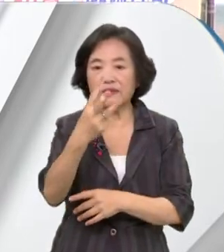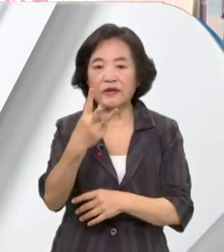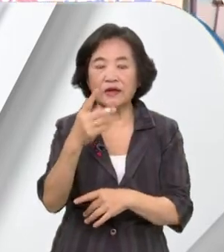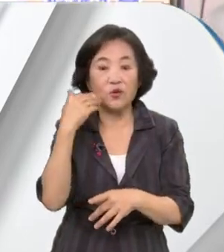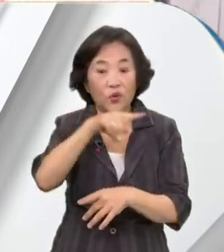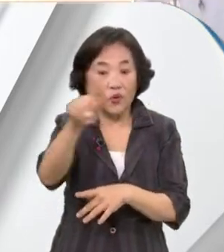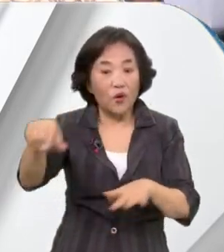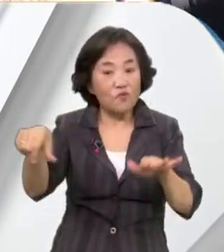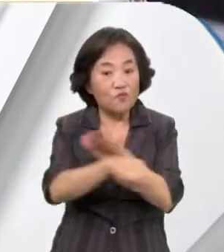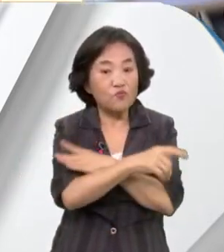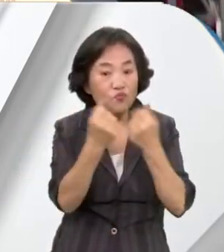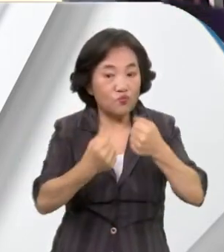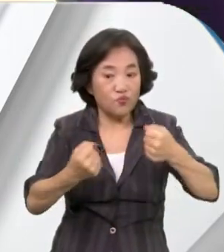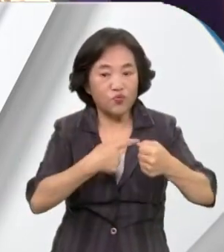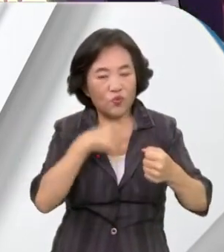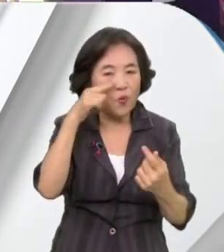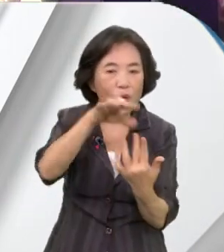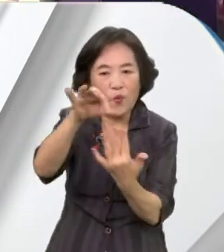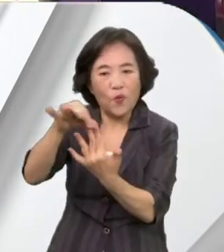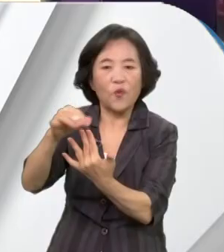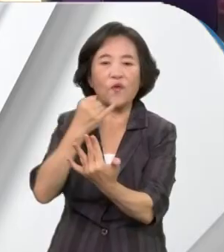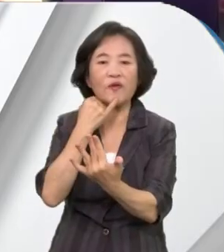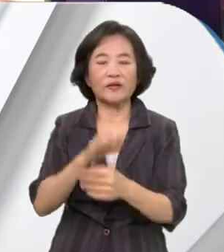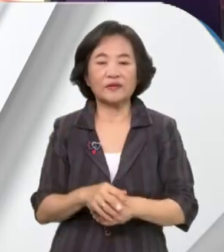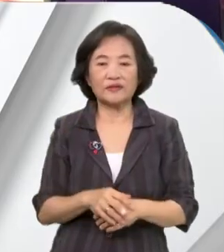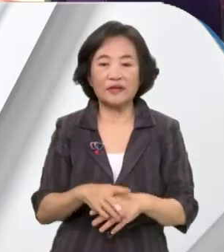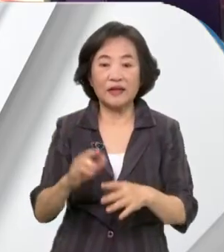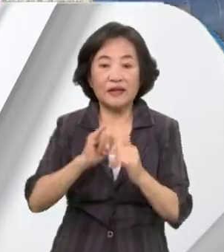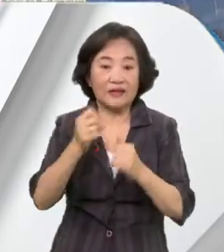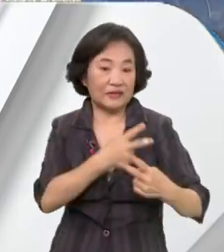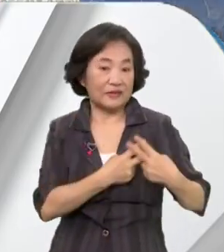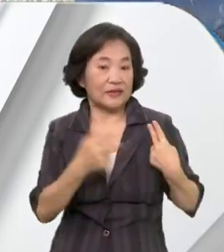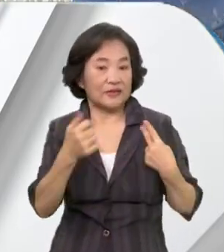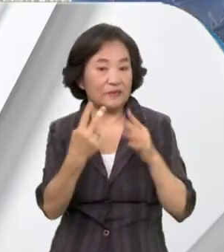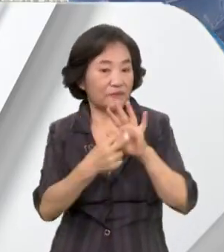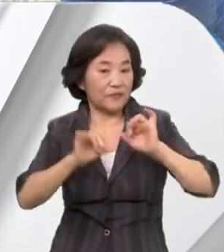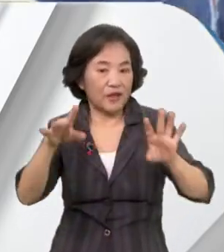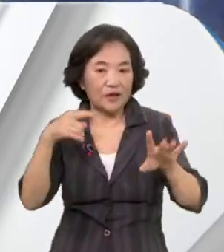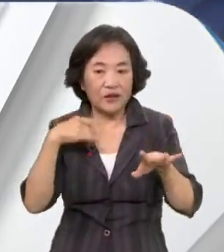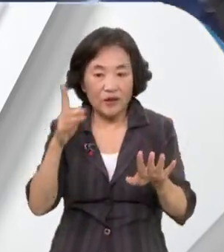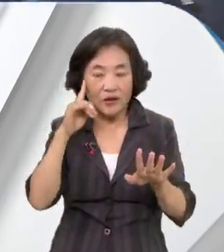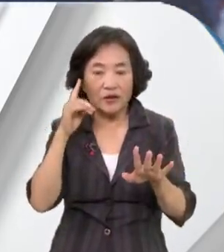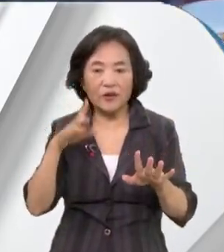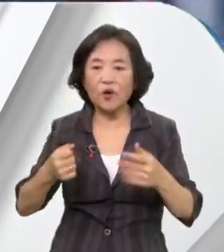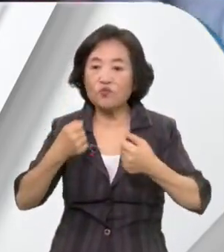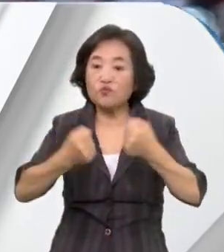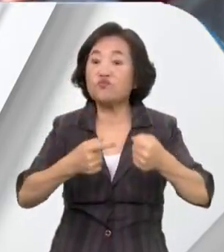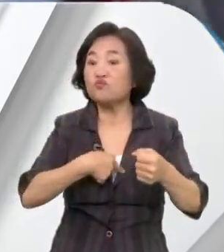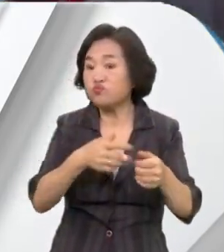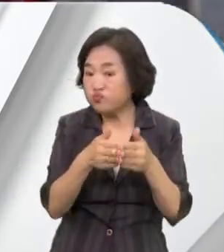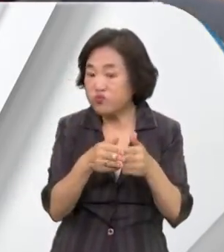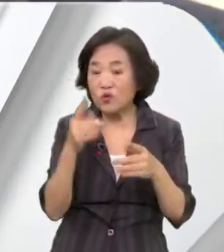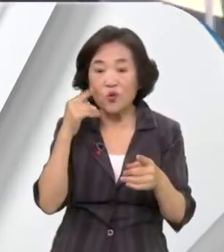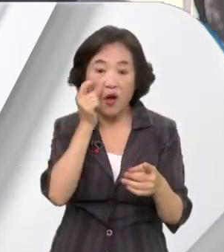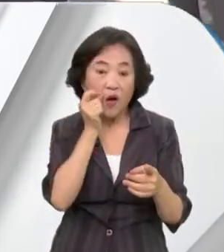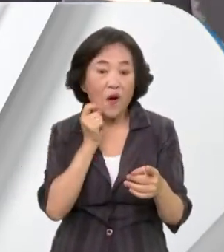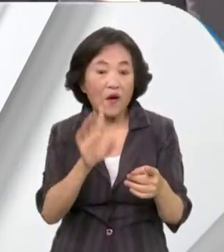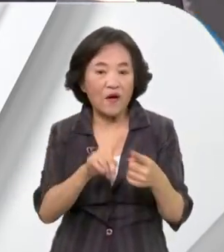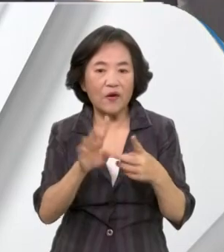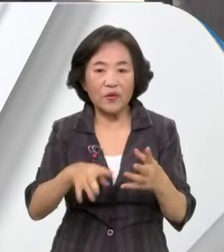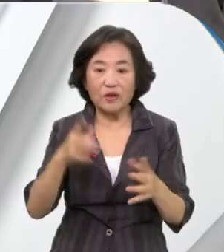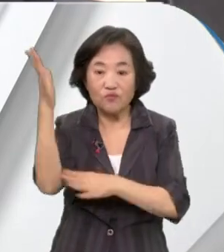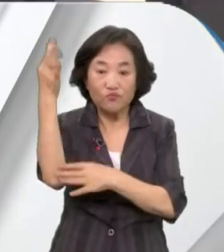家业运输业的民众友好相处。前头路的人蔡先生讲，认真想要做运输业，韩国业界有